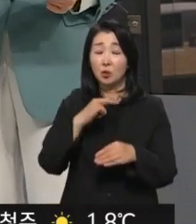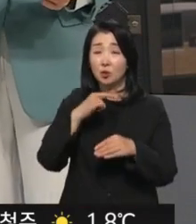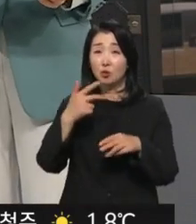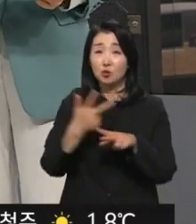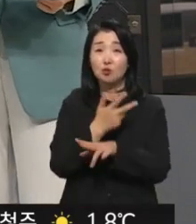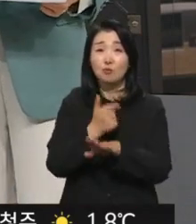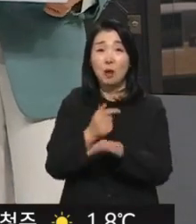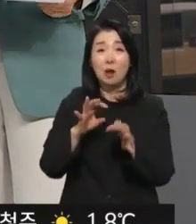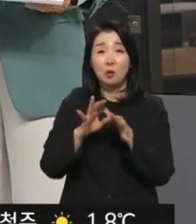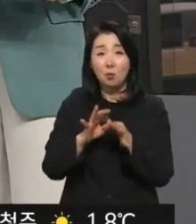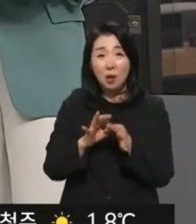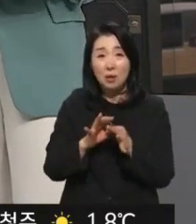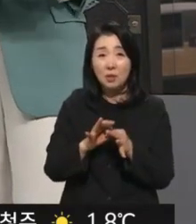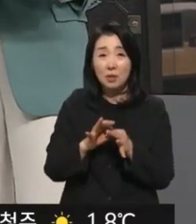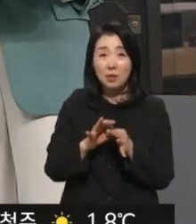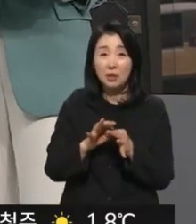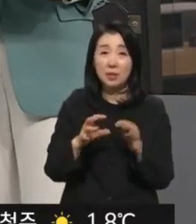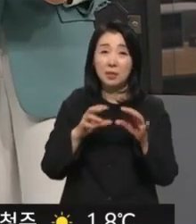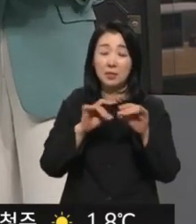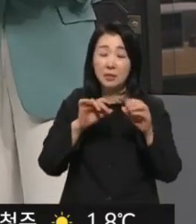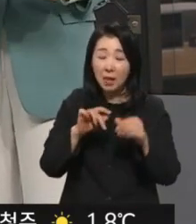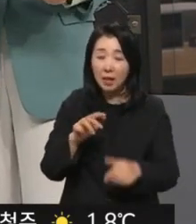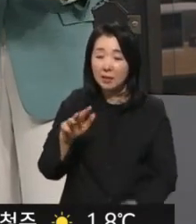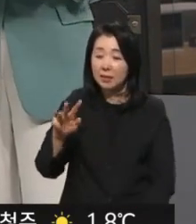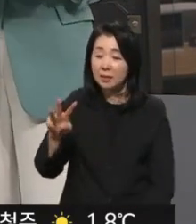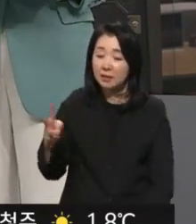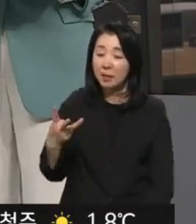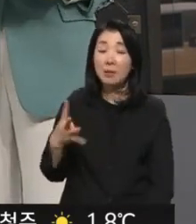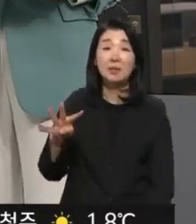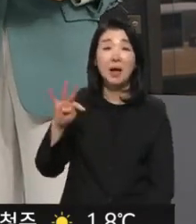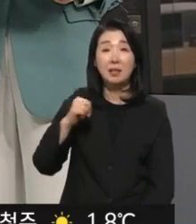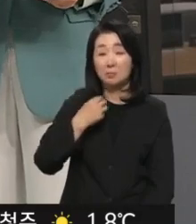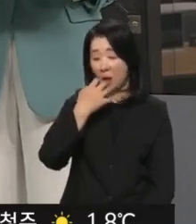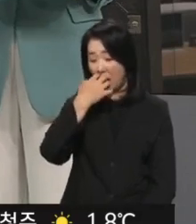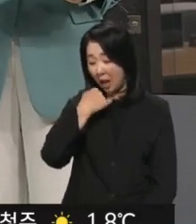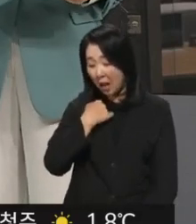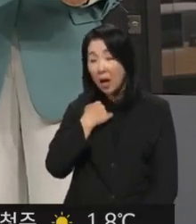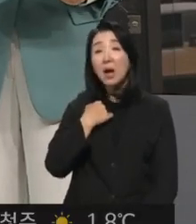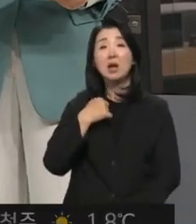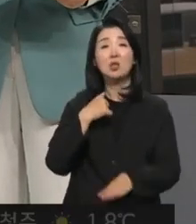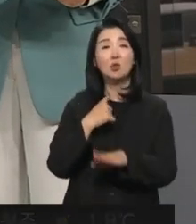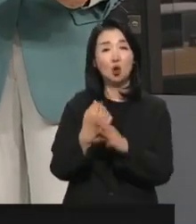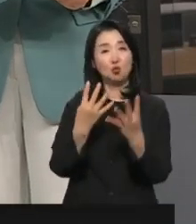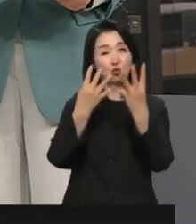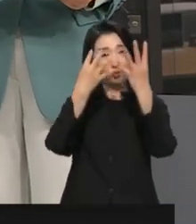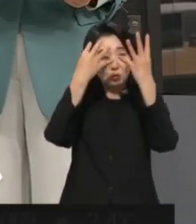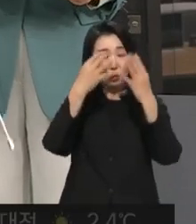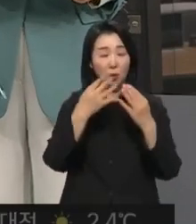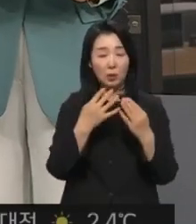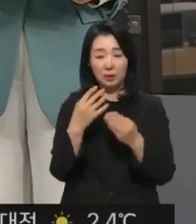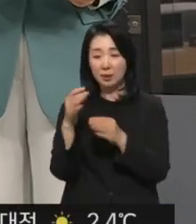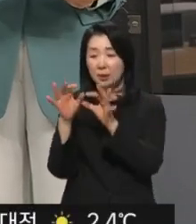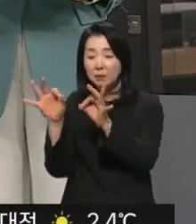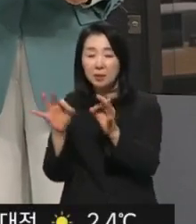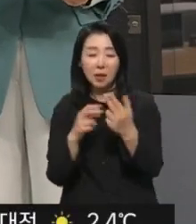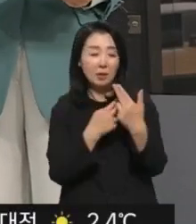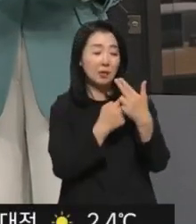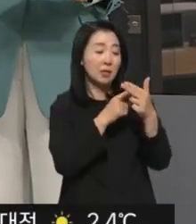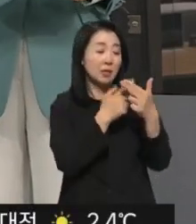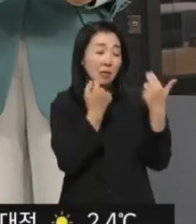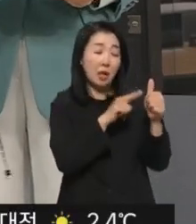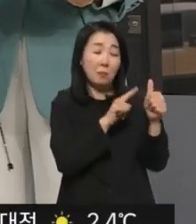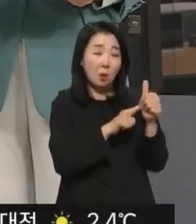개발 수익 340억 원을 은닉한 혐의로 다시 구속이 됐죠. 김 씨가 이 대표의 혐의를 드러낼지 그